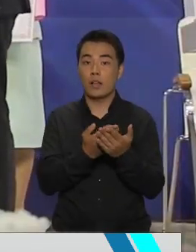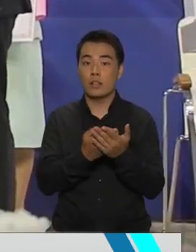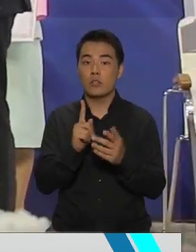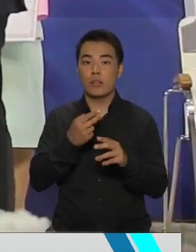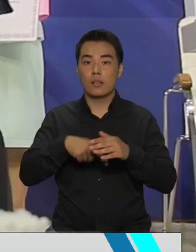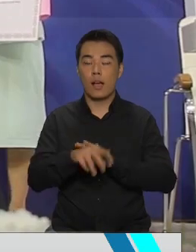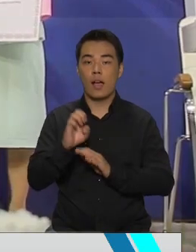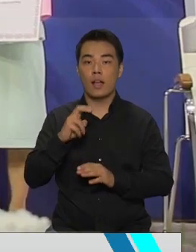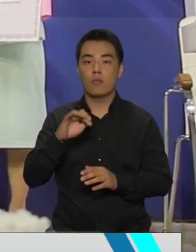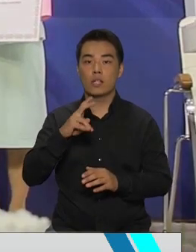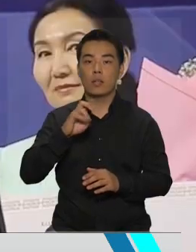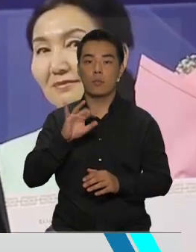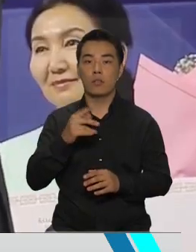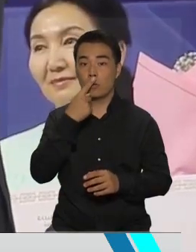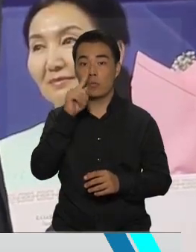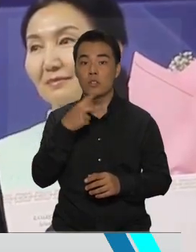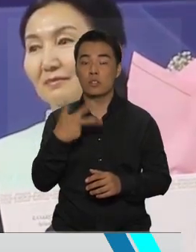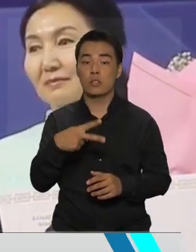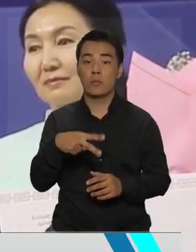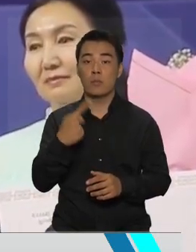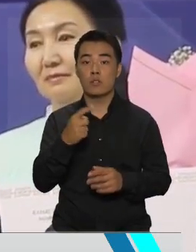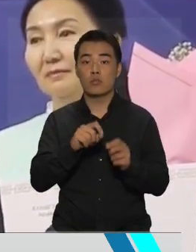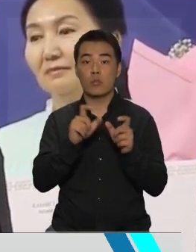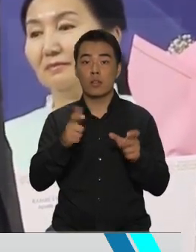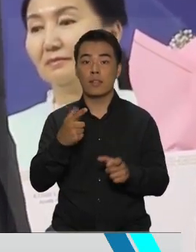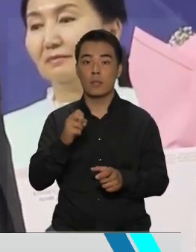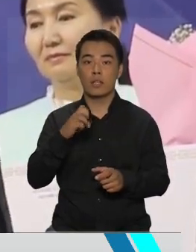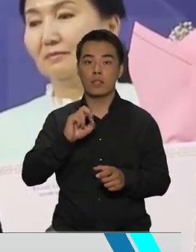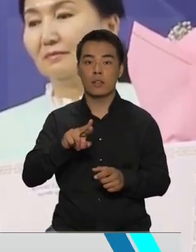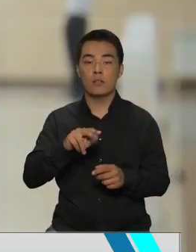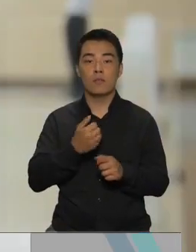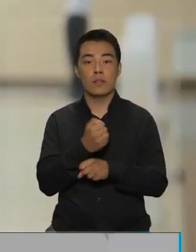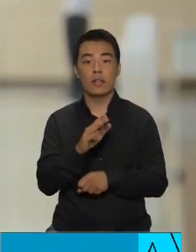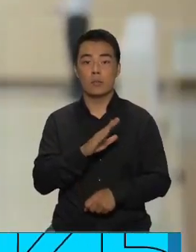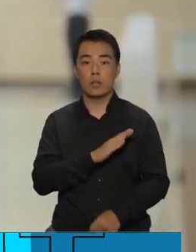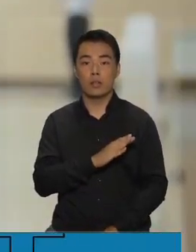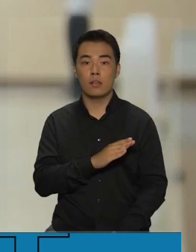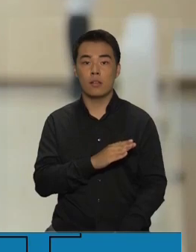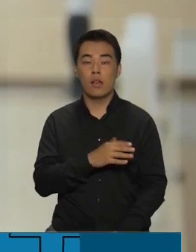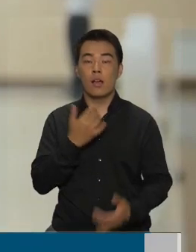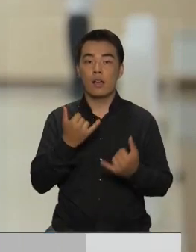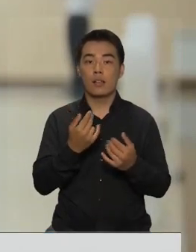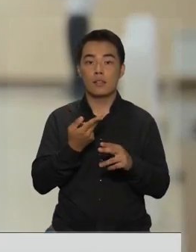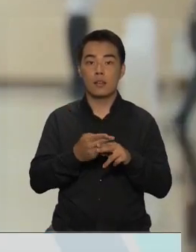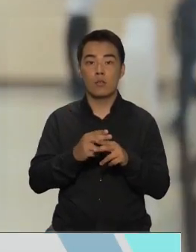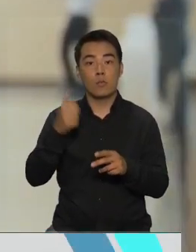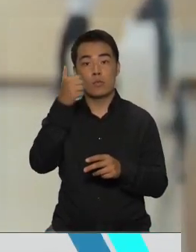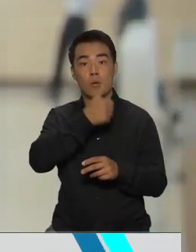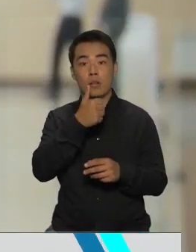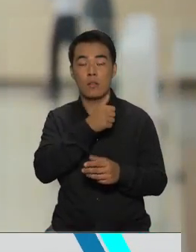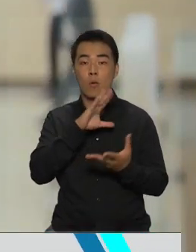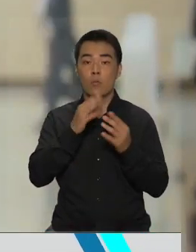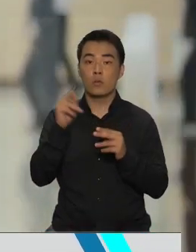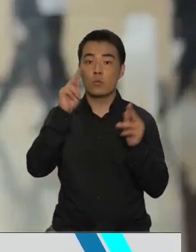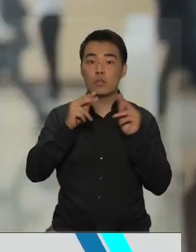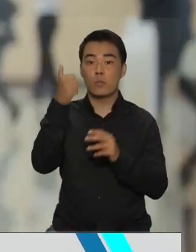арасында Әл-Фараби атындағы нөмірі 21-ші мамандандырылған мектеп гимназиясының ұжымы да бар. Мысалы, биылғы оқу жылындағы ұлттық